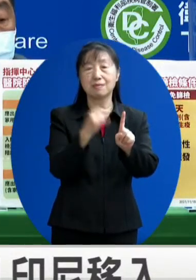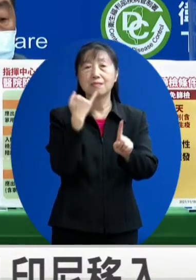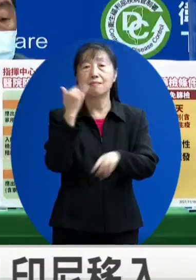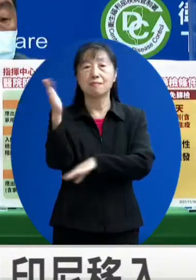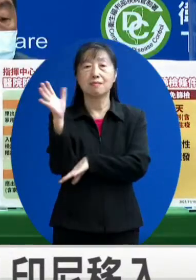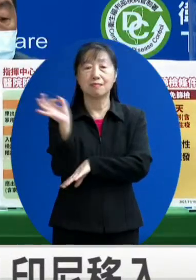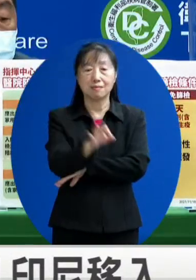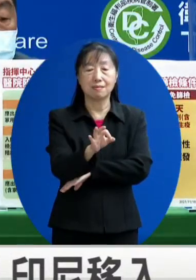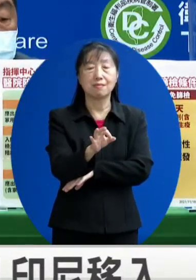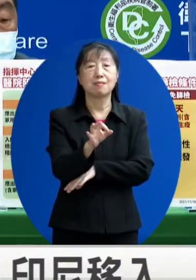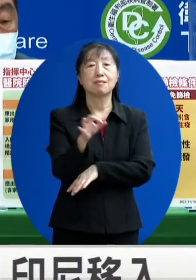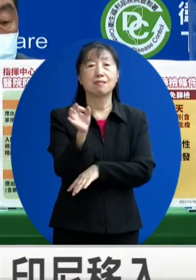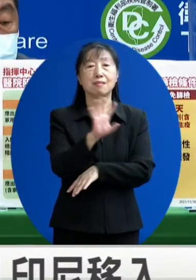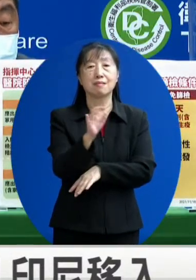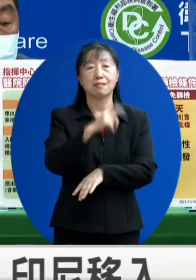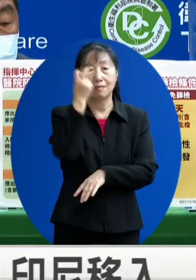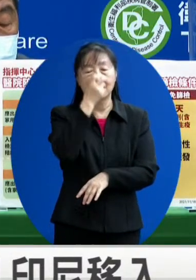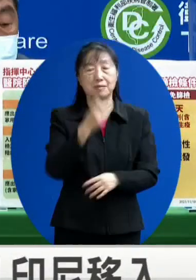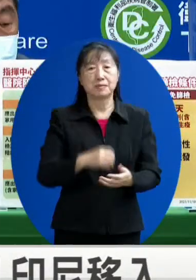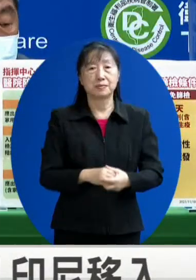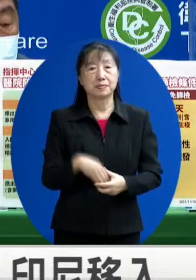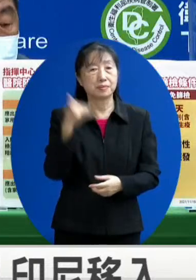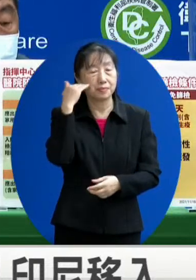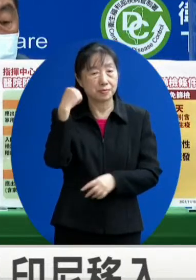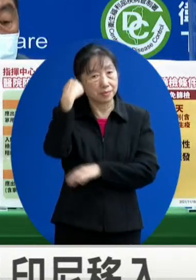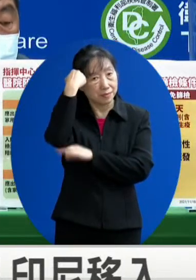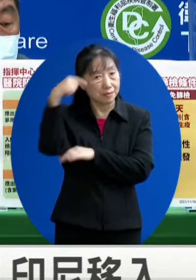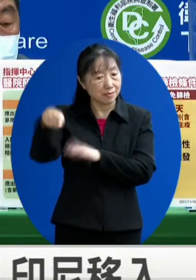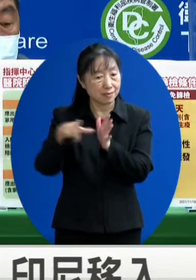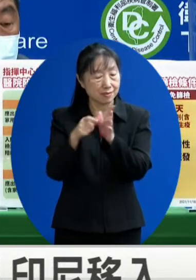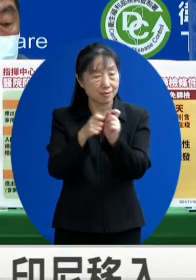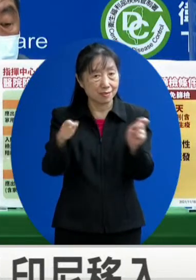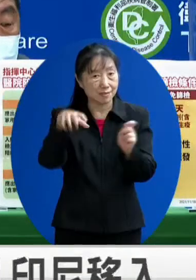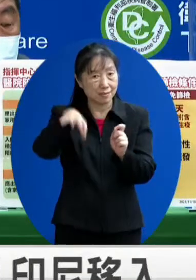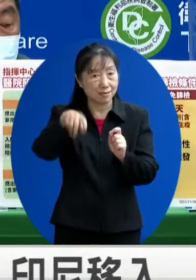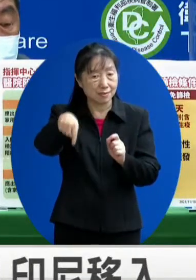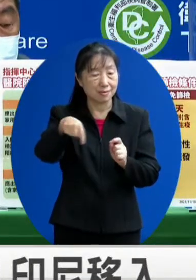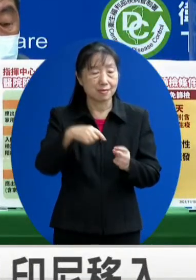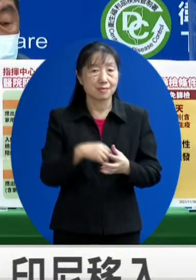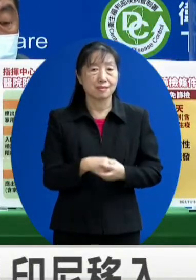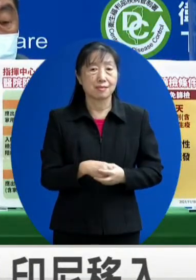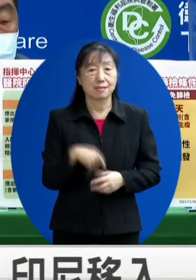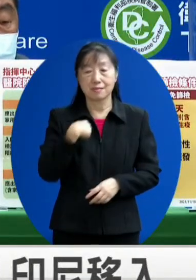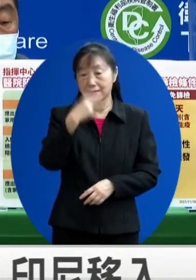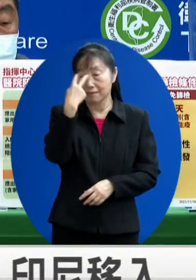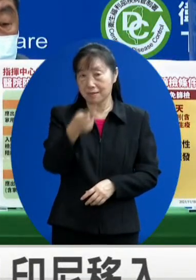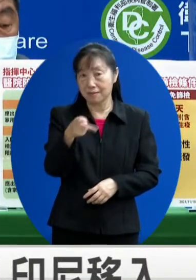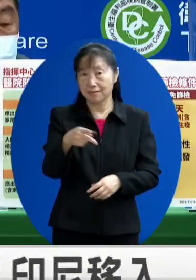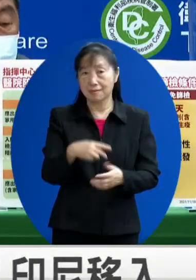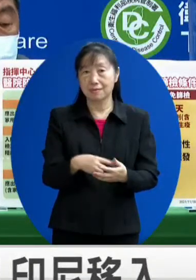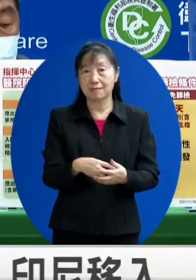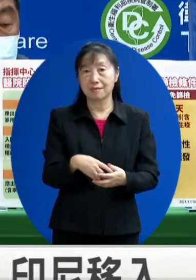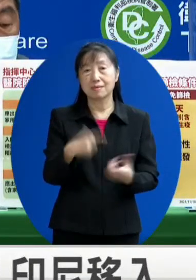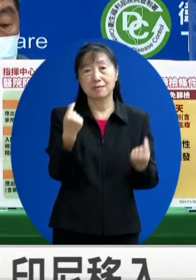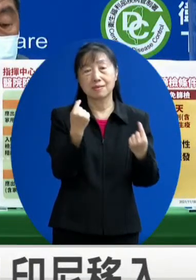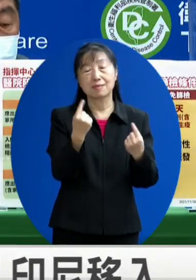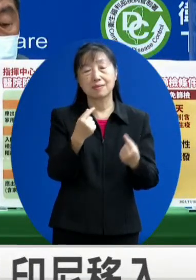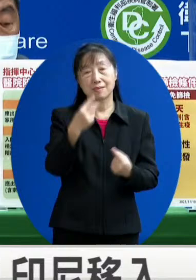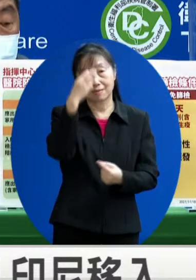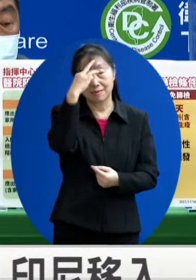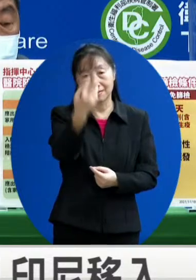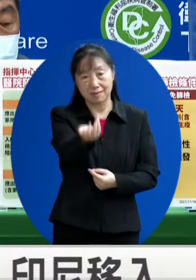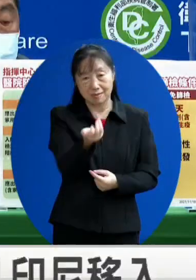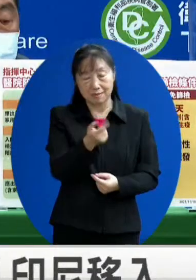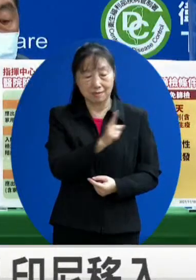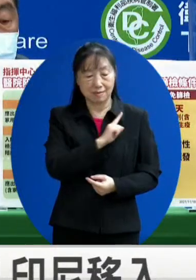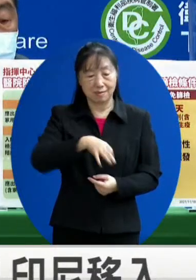检。那住宿型的长照规定它的一个访视的，它也是3天前采检自费